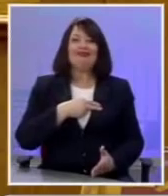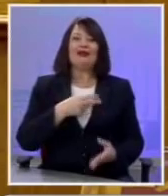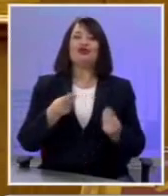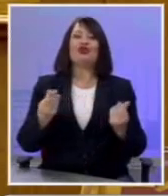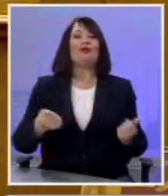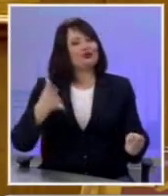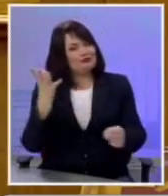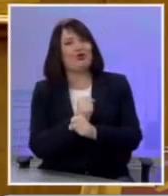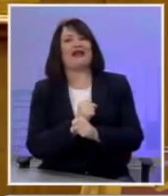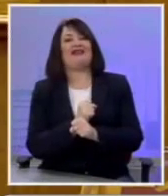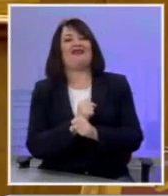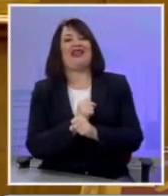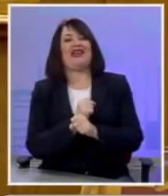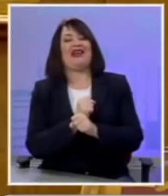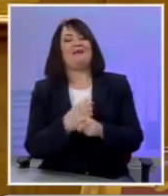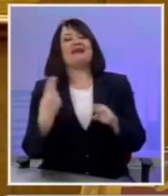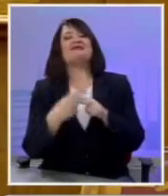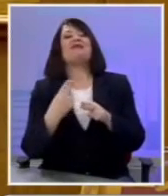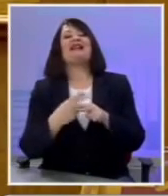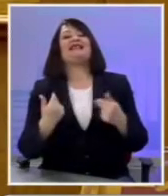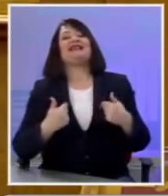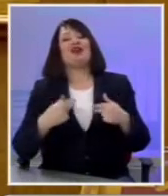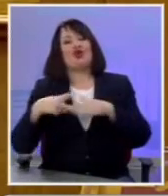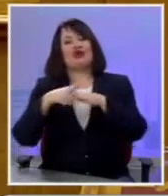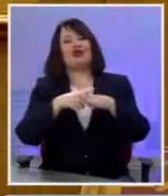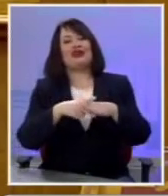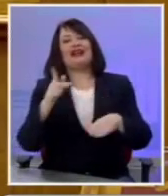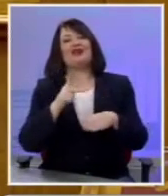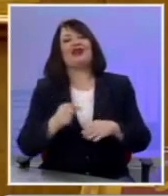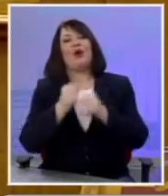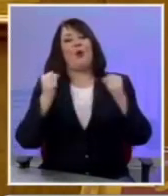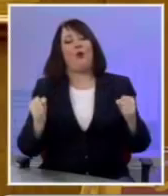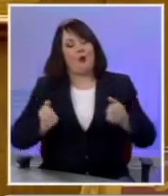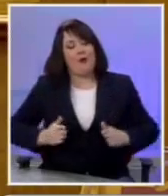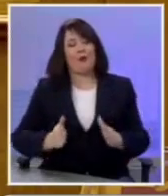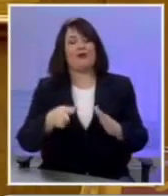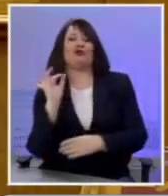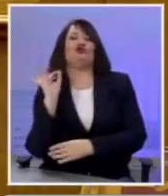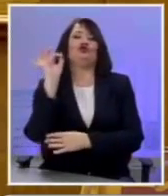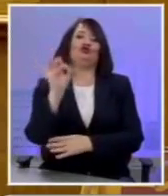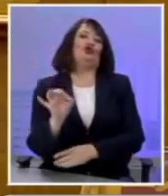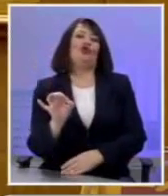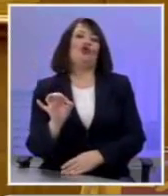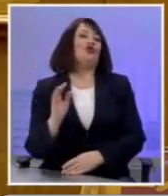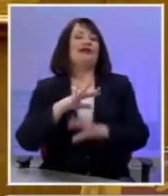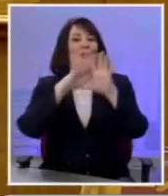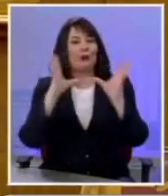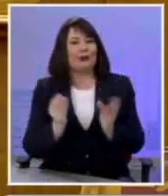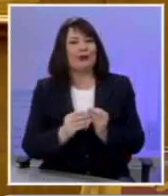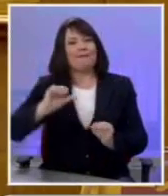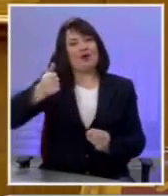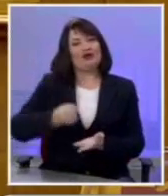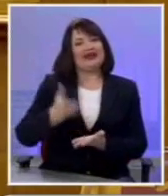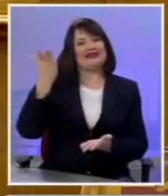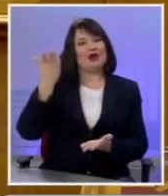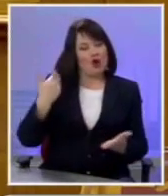τρόπος με τον οποίο καταφέραμε να διασώσουμε τις τράπεζες με την κοινωνία όρθια, για να προχωρήσουμε μπροστά στο στόχο μας, που είναι η ολοκλήρωση της πρώτης